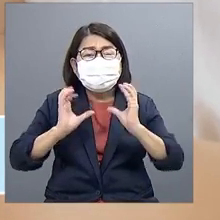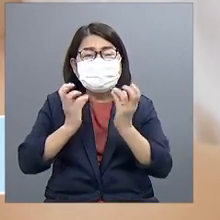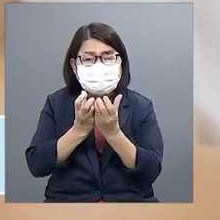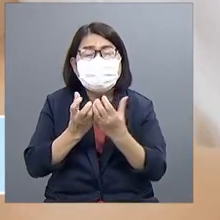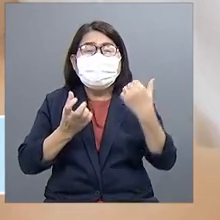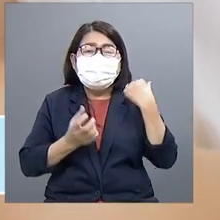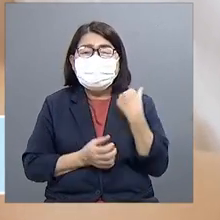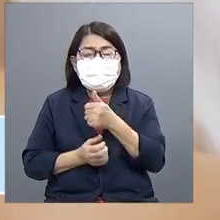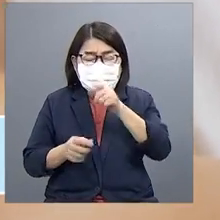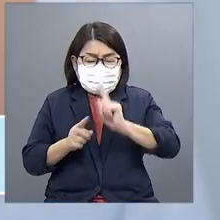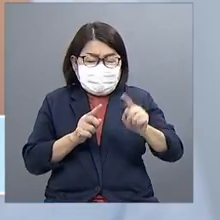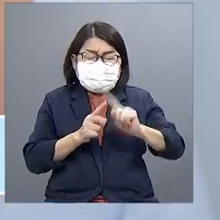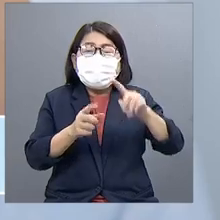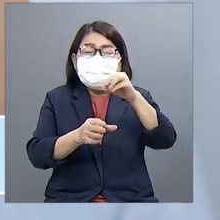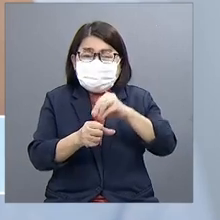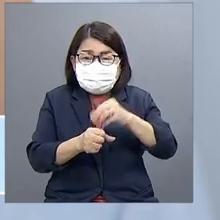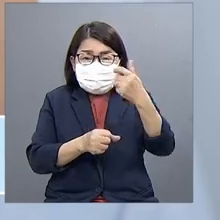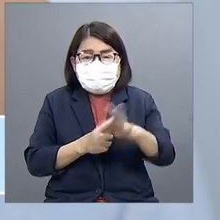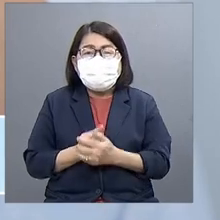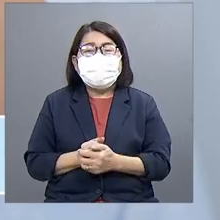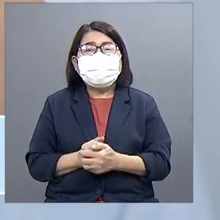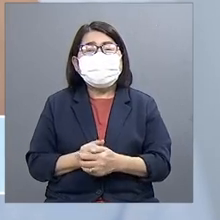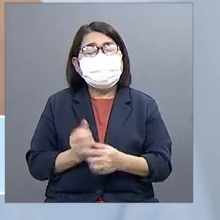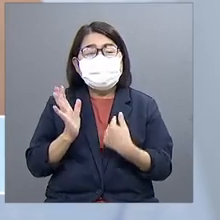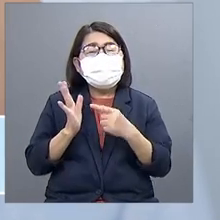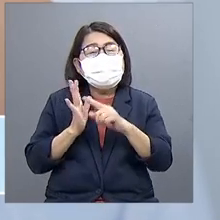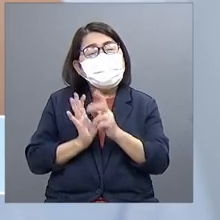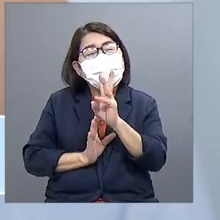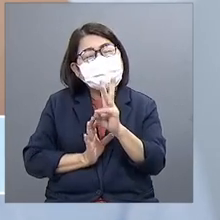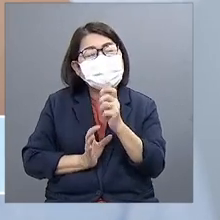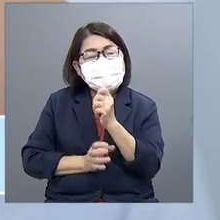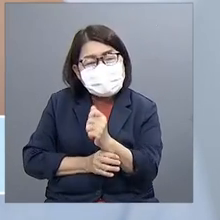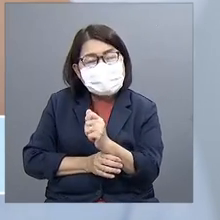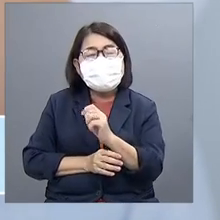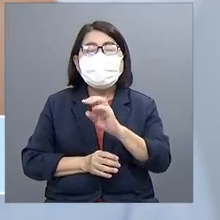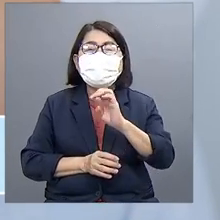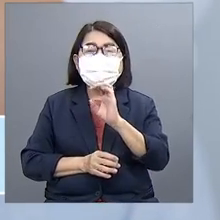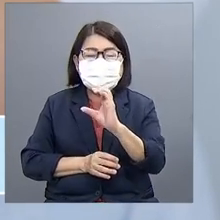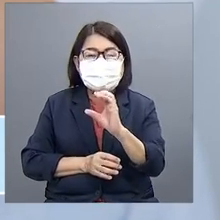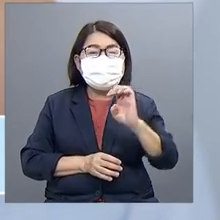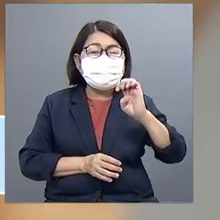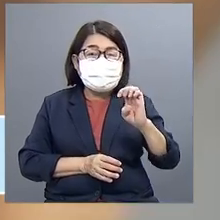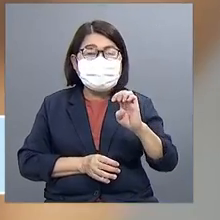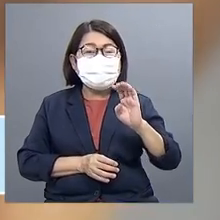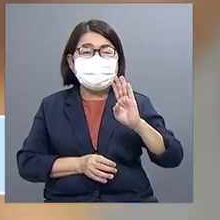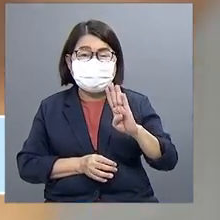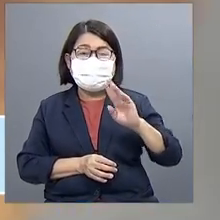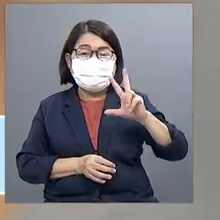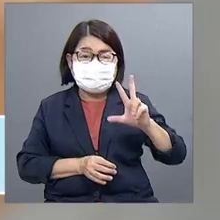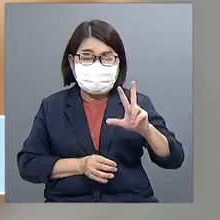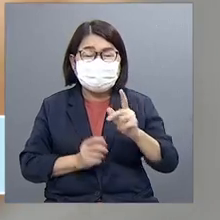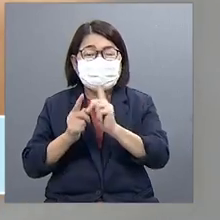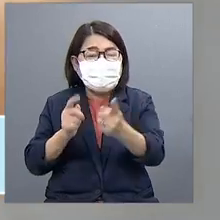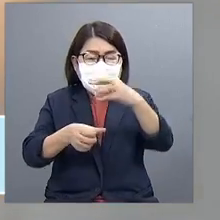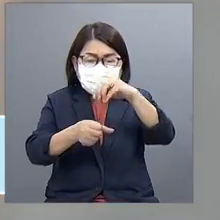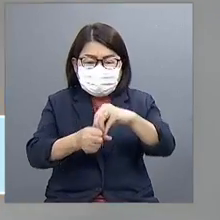และแร่ธาตุเช่นแคโรทีนอยด์วิตามิน A วิตามิน C วิตามิน E วิตามิน B3 ถึงแม้ว่าจะมีวิตามิน B เนี่ยที่มันมีคุณสมบัติที่มี